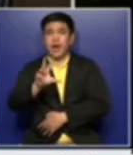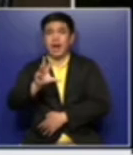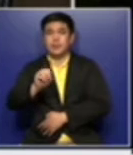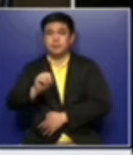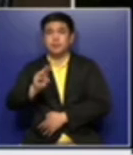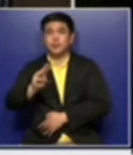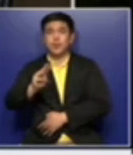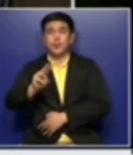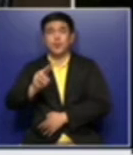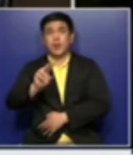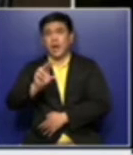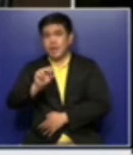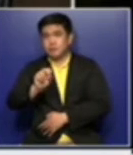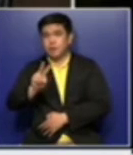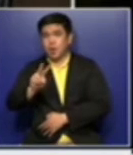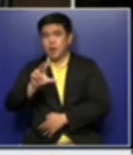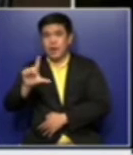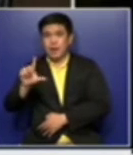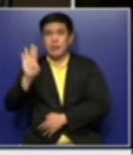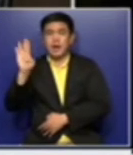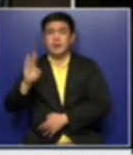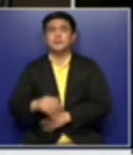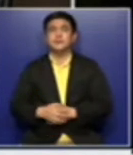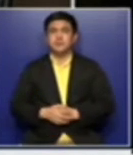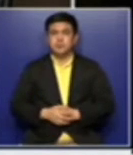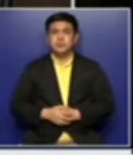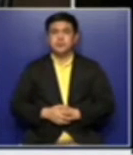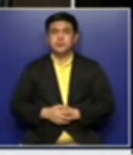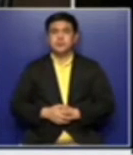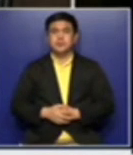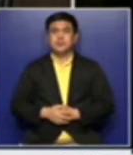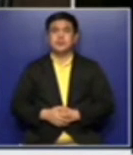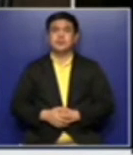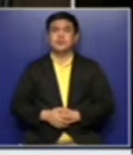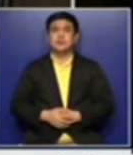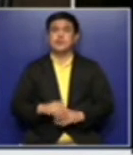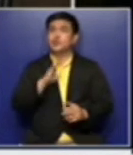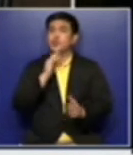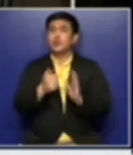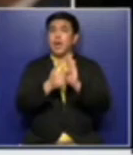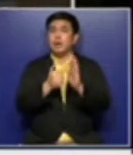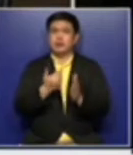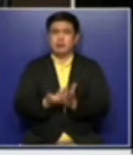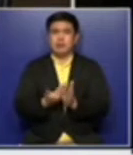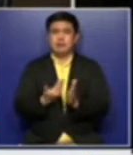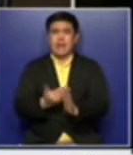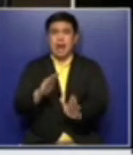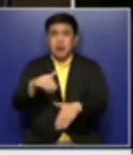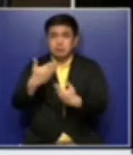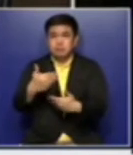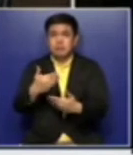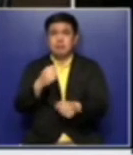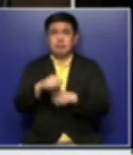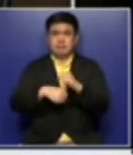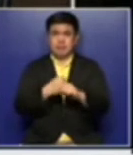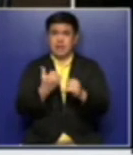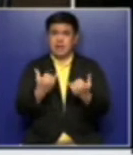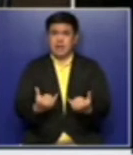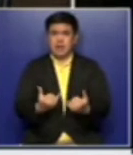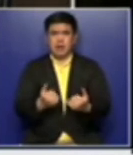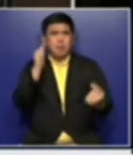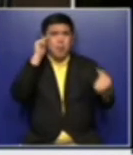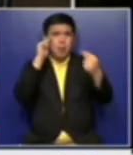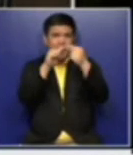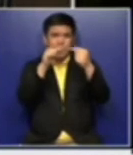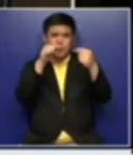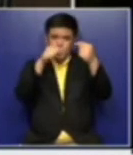152,352 ล้านบาทซึ่งถ้าหากการจัดเก็บรายได้ของรัฐบาลในปีนี้ต่ำกว่าเป้าหม